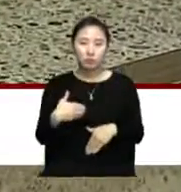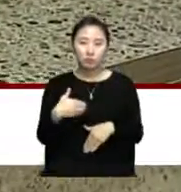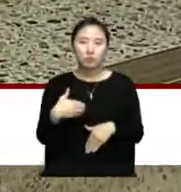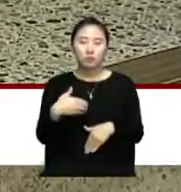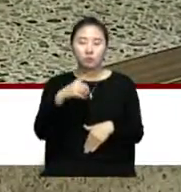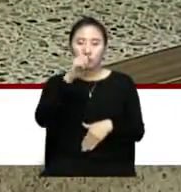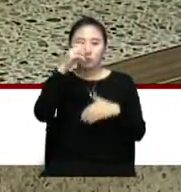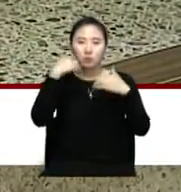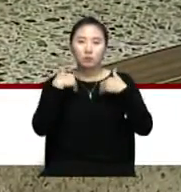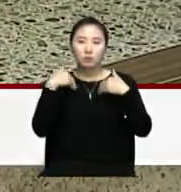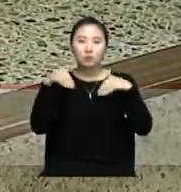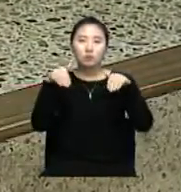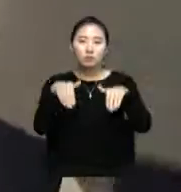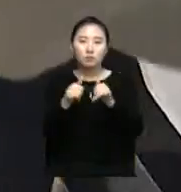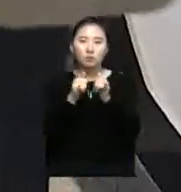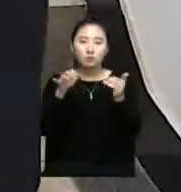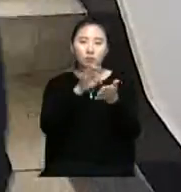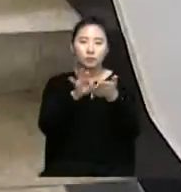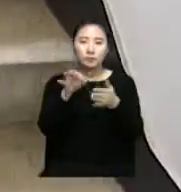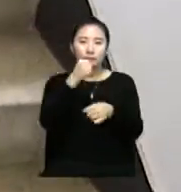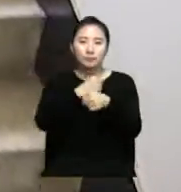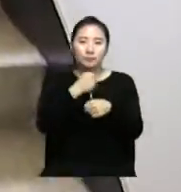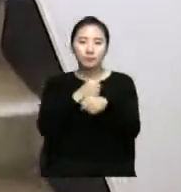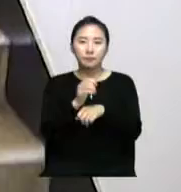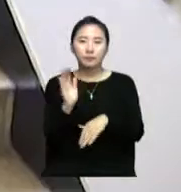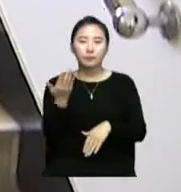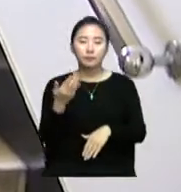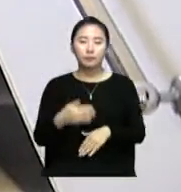직원들이 이용할 수 있게 했습니다.